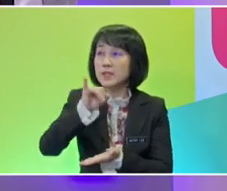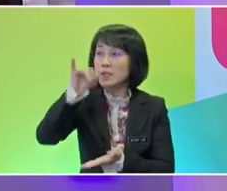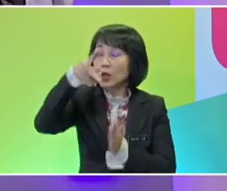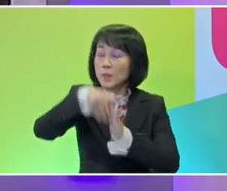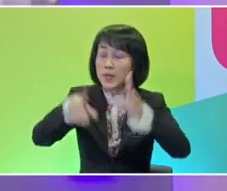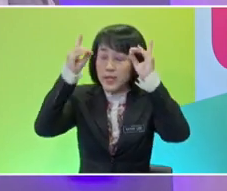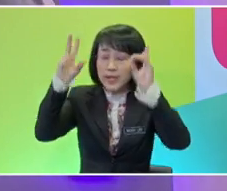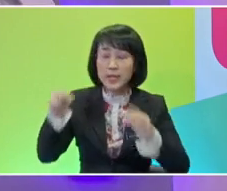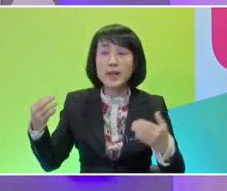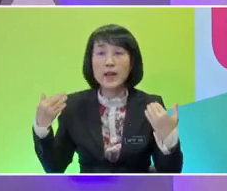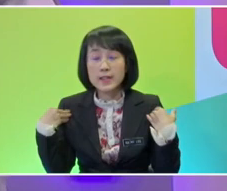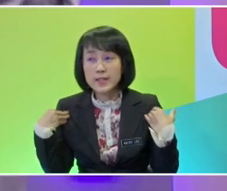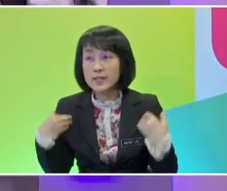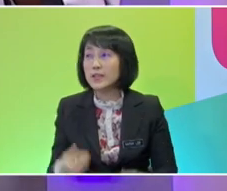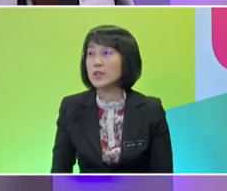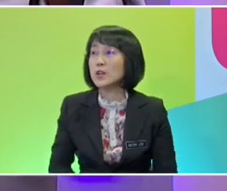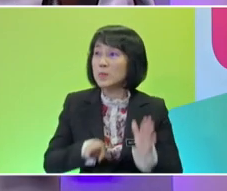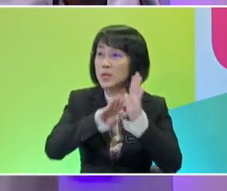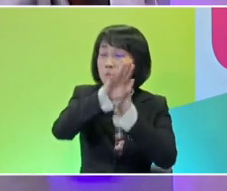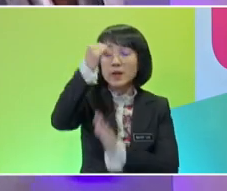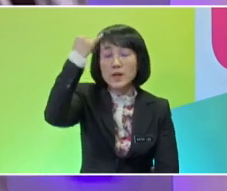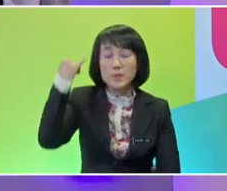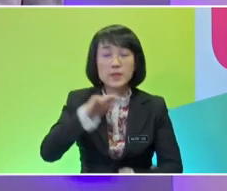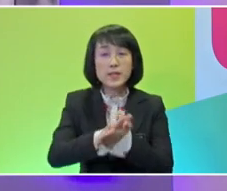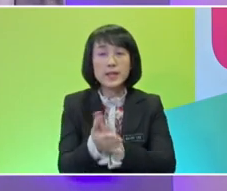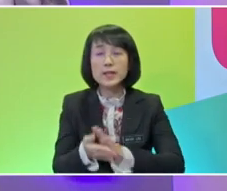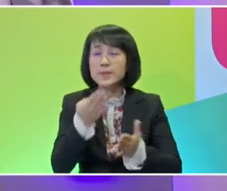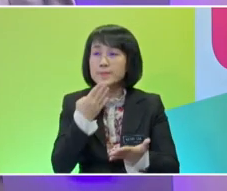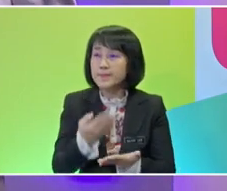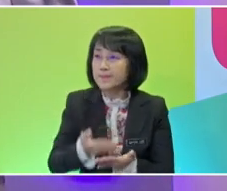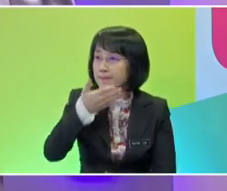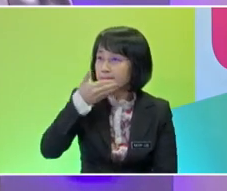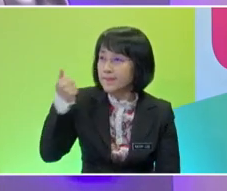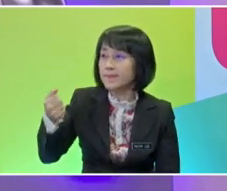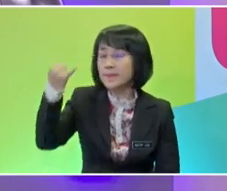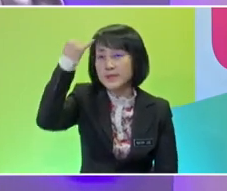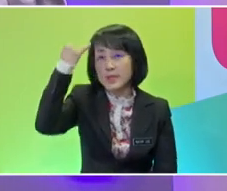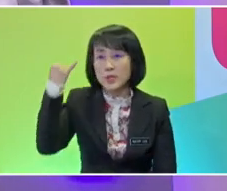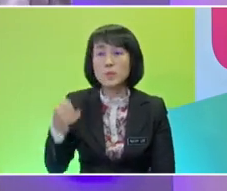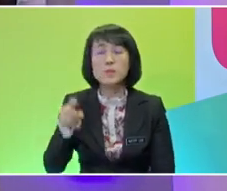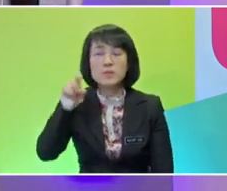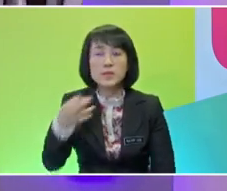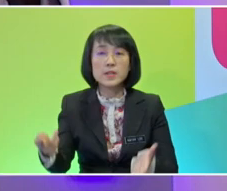saya cerita langsung perkembangan ilmu menjadi lebih baik dan ilmu harus direkotkan